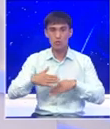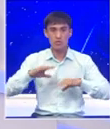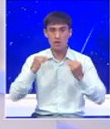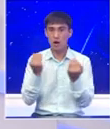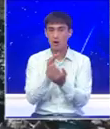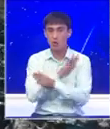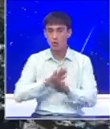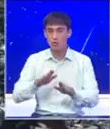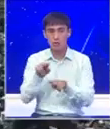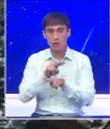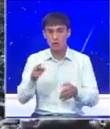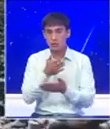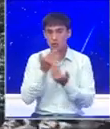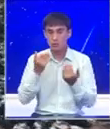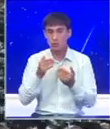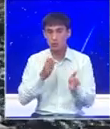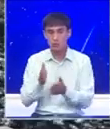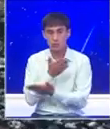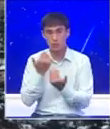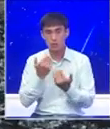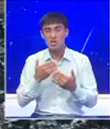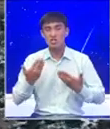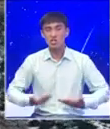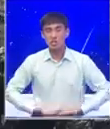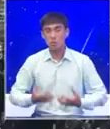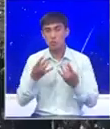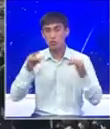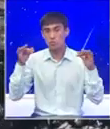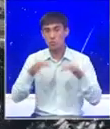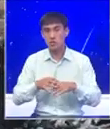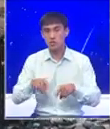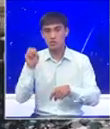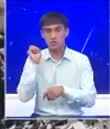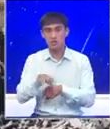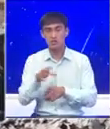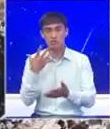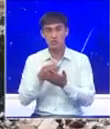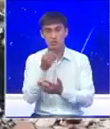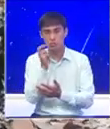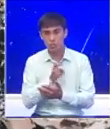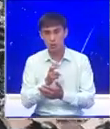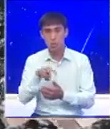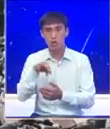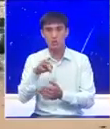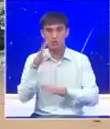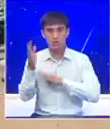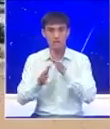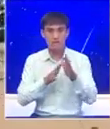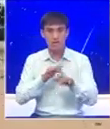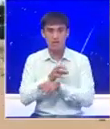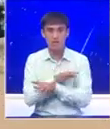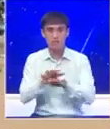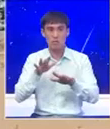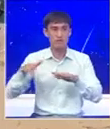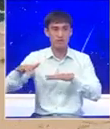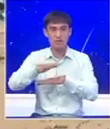огорожен, никем не контролируется и не регулируется. Жители просто приезжают сюда и скидывают весь свой мусор, а мангыстауский ветер развеивает его